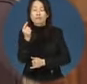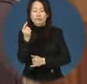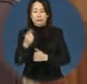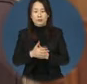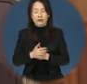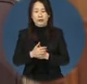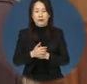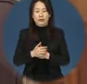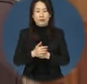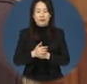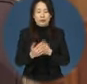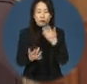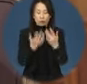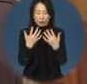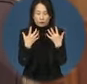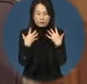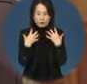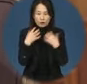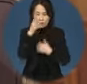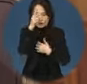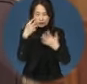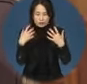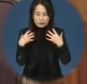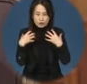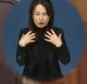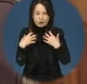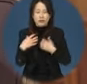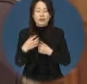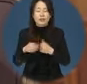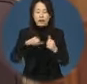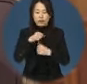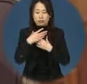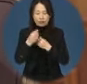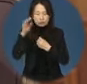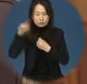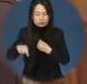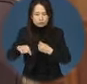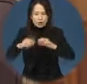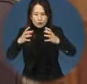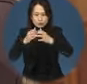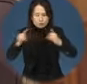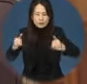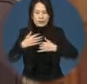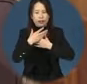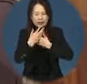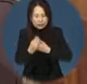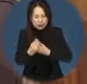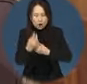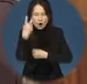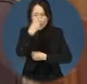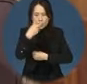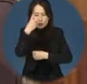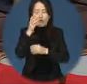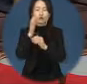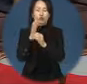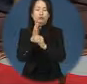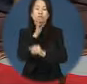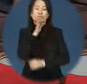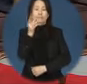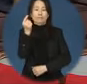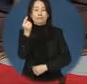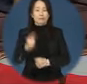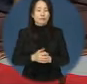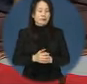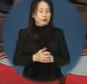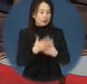있어서 그 중에 생겨 안 정부가 국민의 생명 또 치안 안전을 지키고 있다 라고 이야기를 하고 있으니까 거기 이제